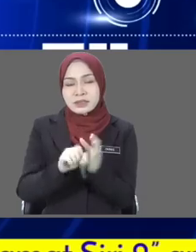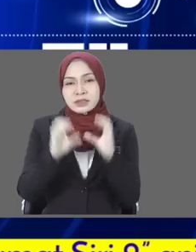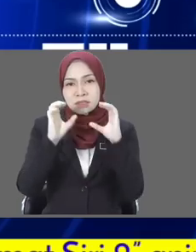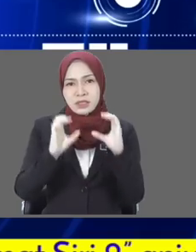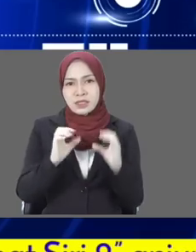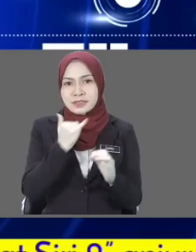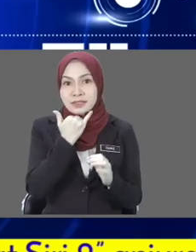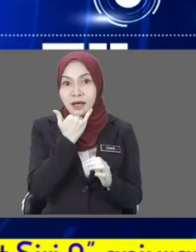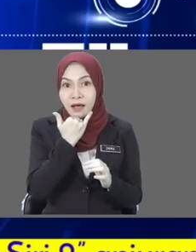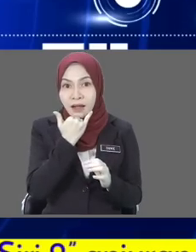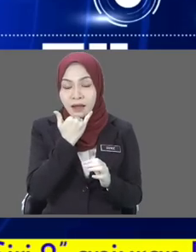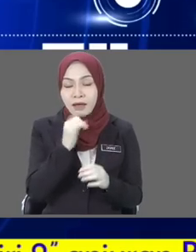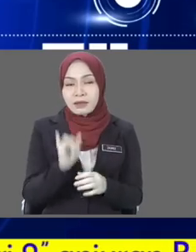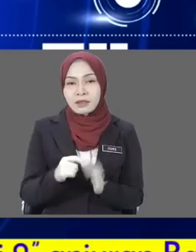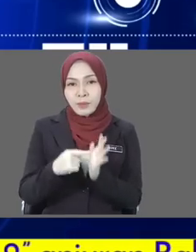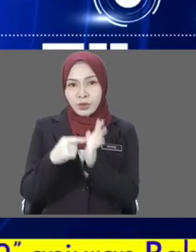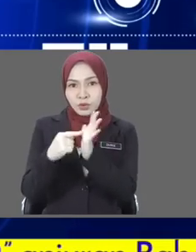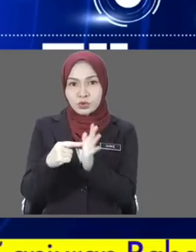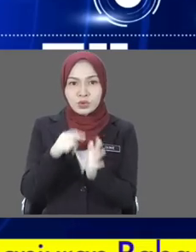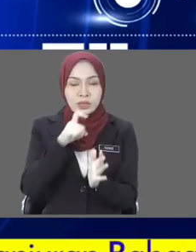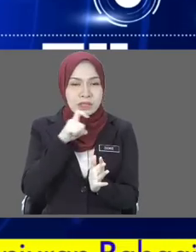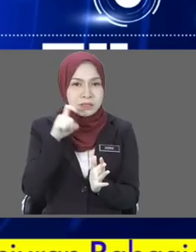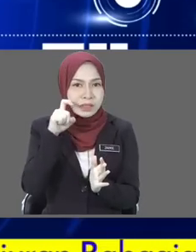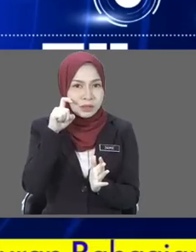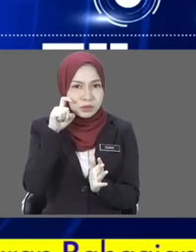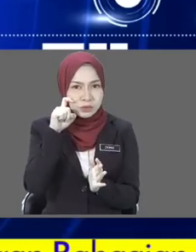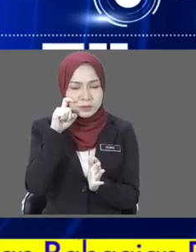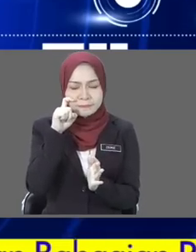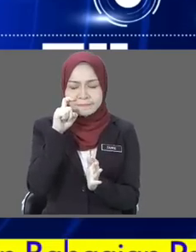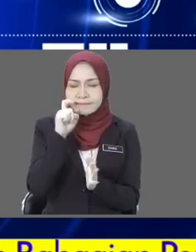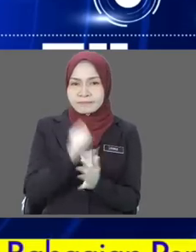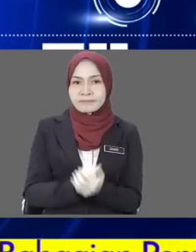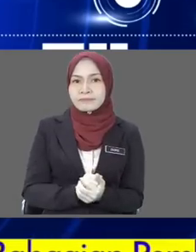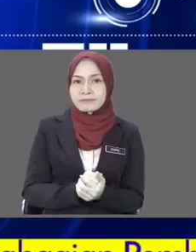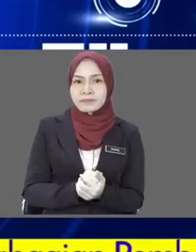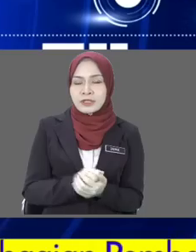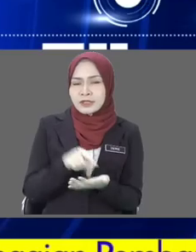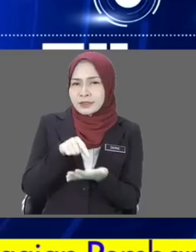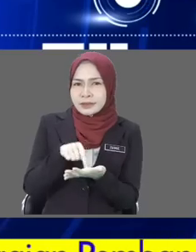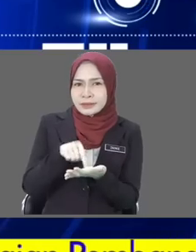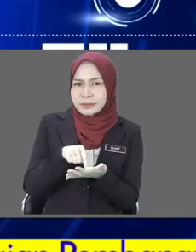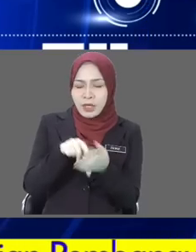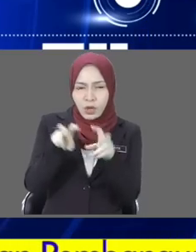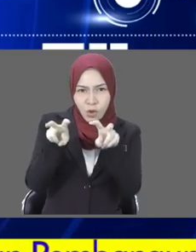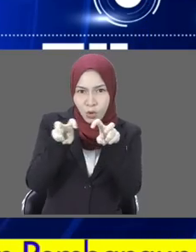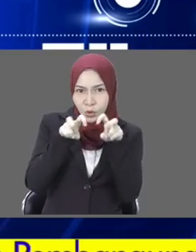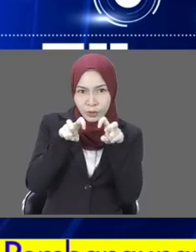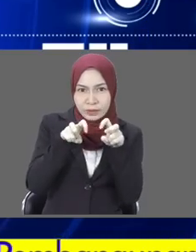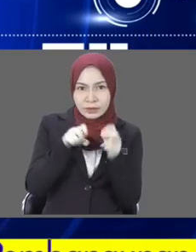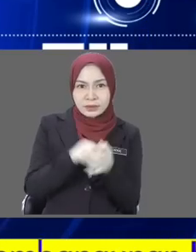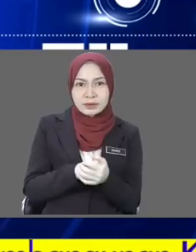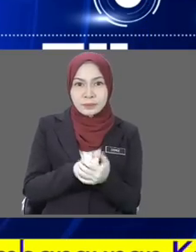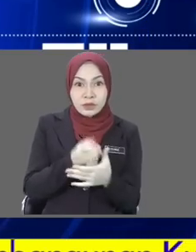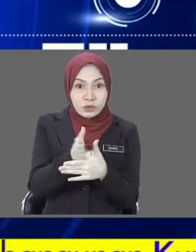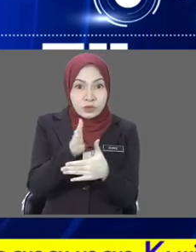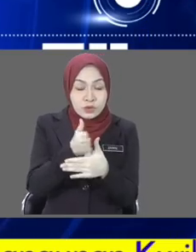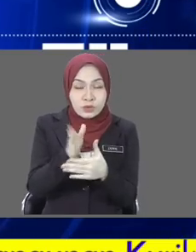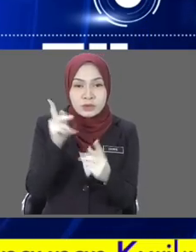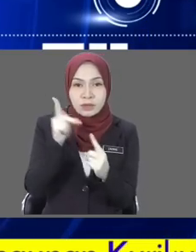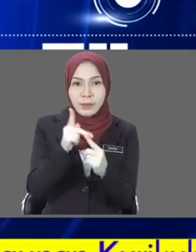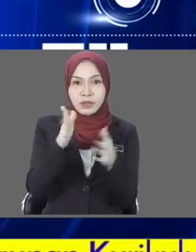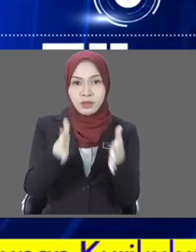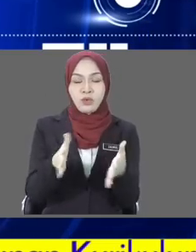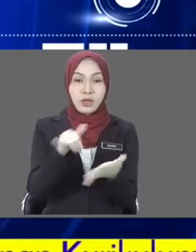perlakuan seks dan tingkah laku menguras atau menggoda secara berurutan kepada individu yang